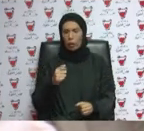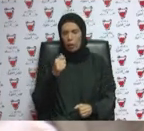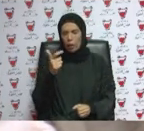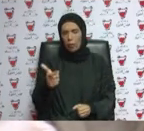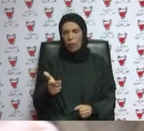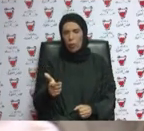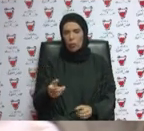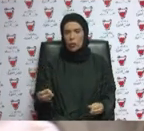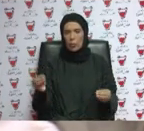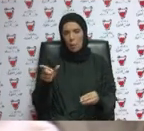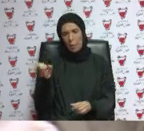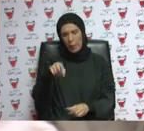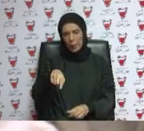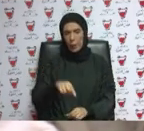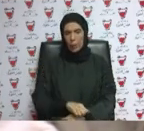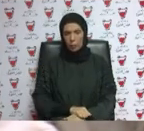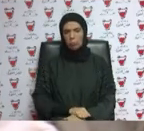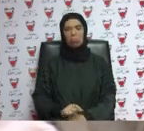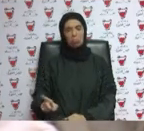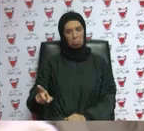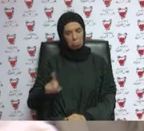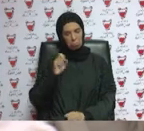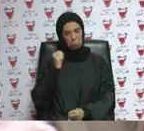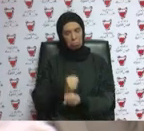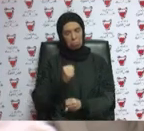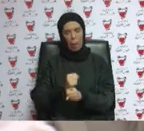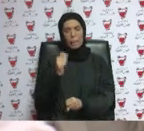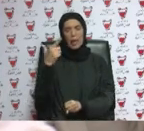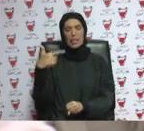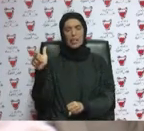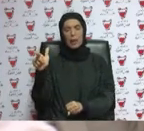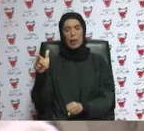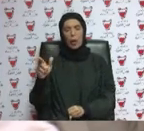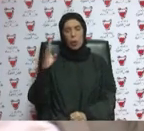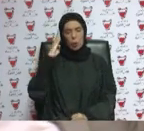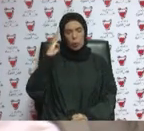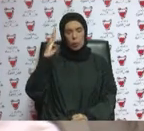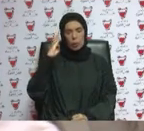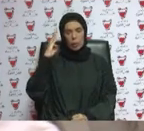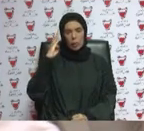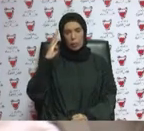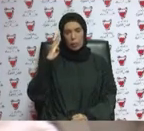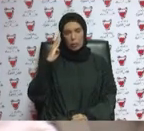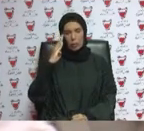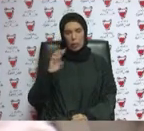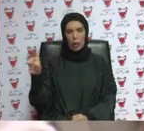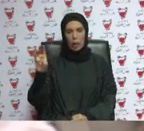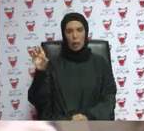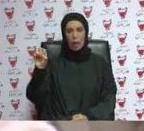كثيرة فيما بعد. فهذا التوجه هو التوجه الصحيح. كل الشكر مع الرئيس إلى القطاع